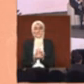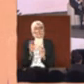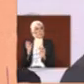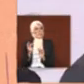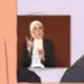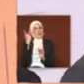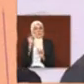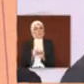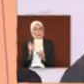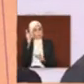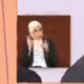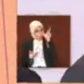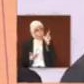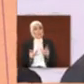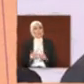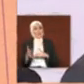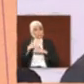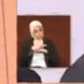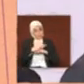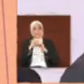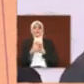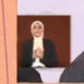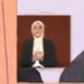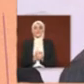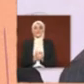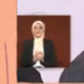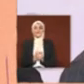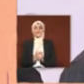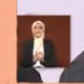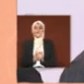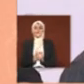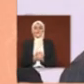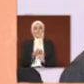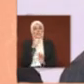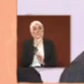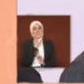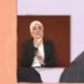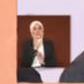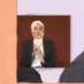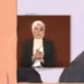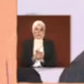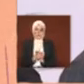على صيغه تشريعات اللي هي القوانين اللي بتحكم وجودها هي بساط